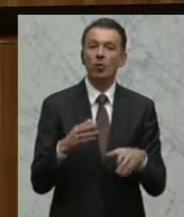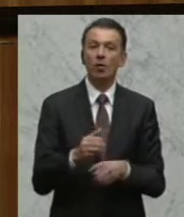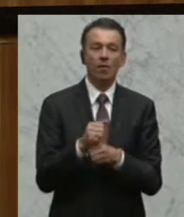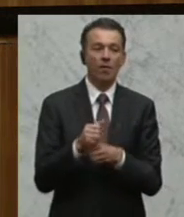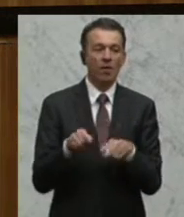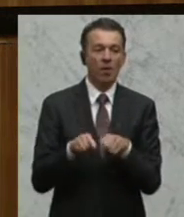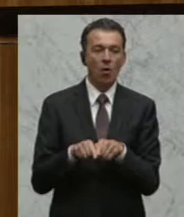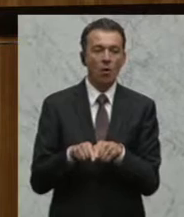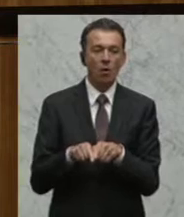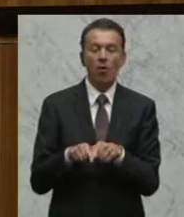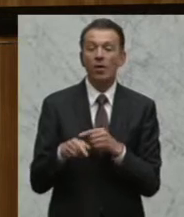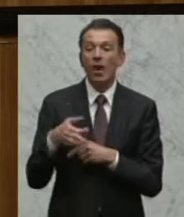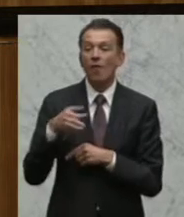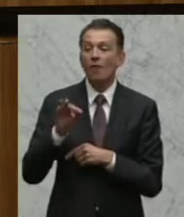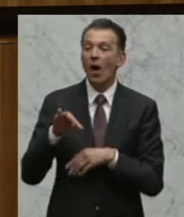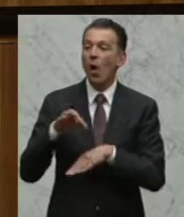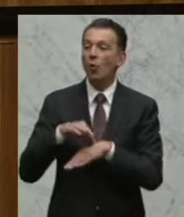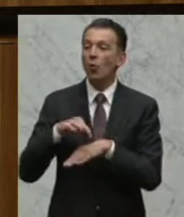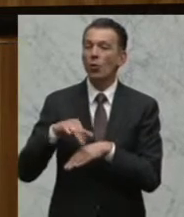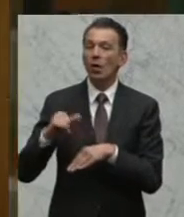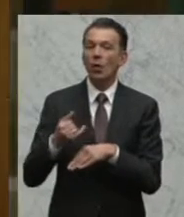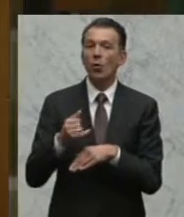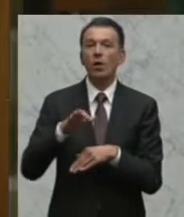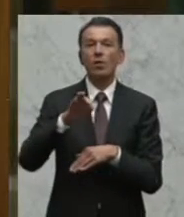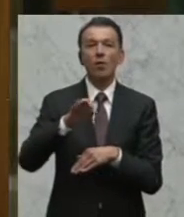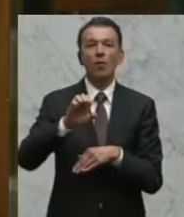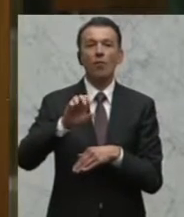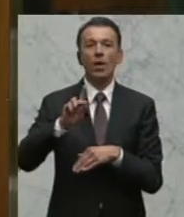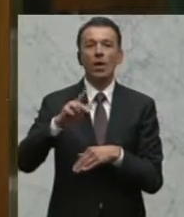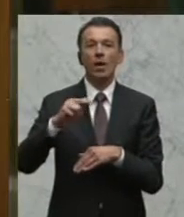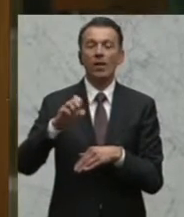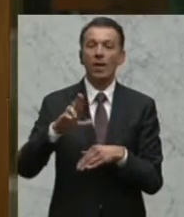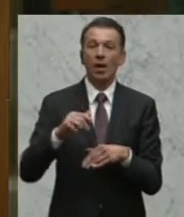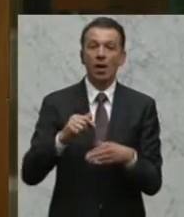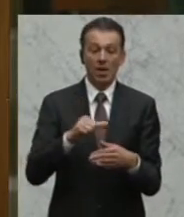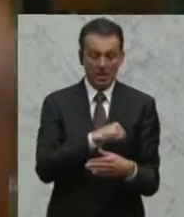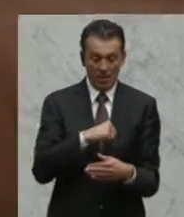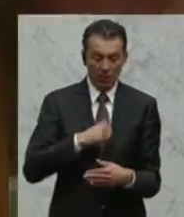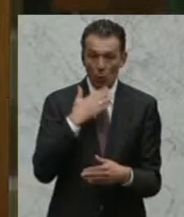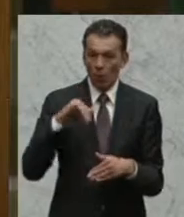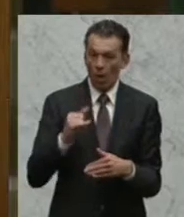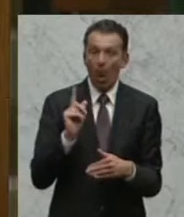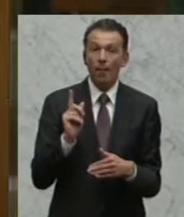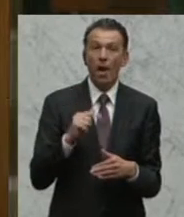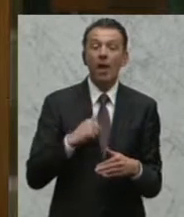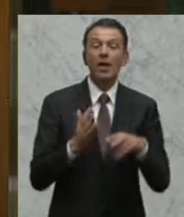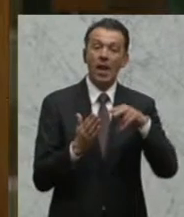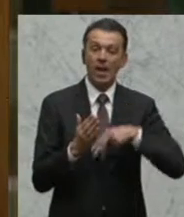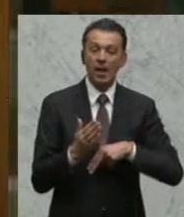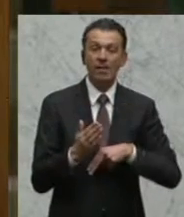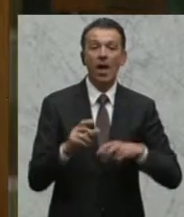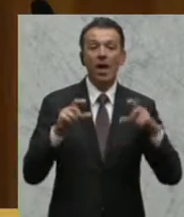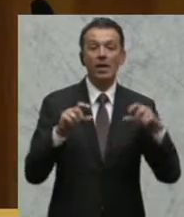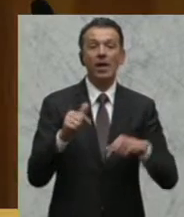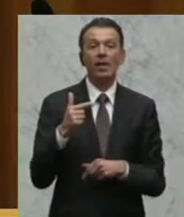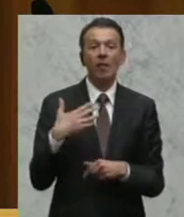Frau Dr. Juris Fekte. Ich bin ja keine Juristin, aber ich lese. Ich lese Artikel 52 Absatz 1.